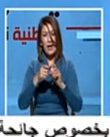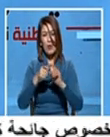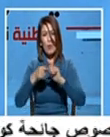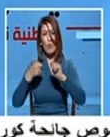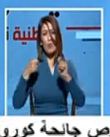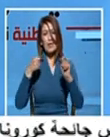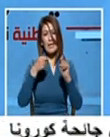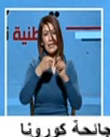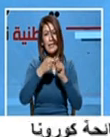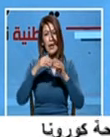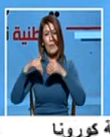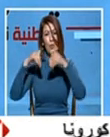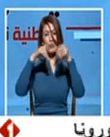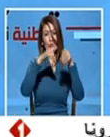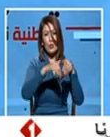العمل ومواصلة